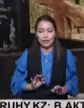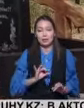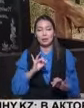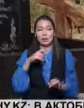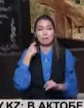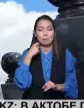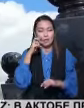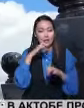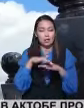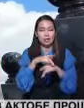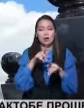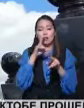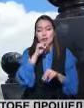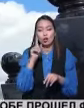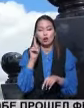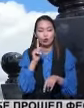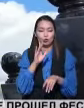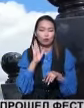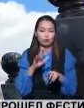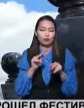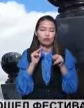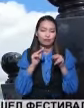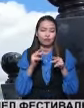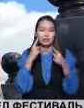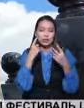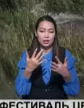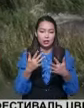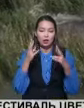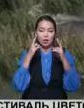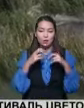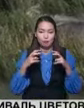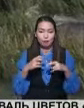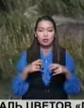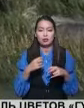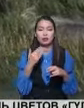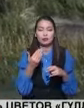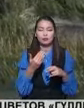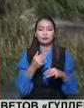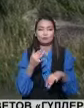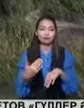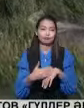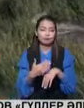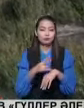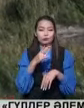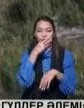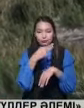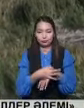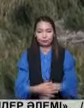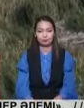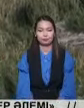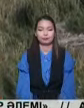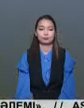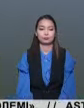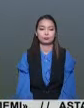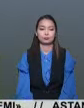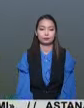президенту страны. Он надеется, что проведут объективное расследование и истинных виновных привлекут к ответственности. Татьяна Рудометова,